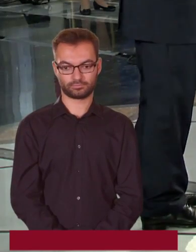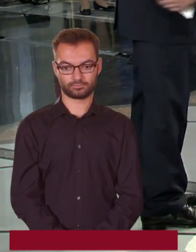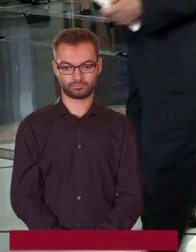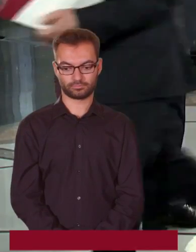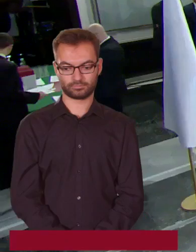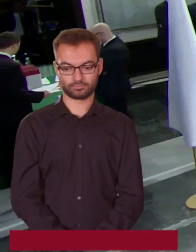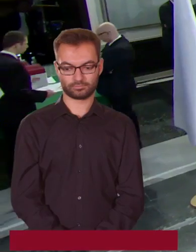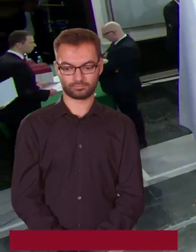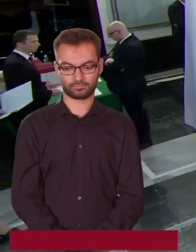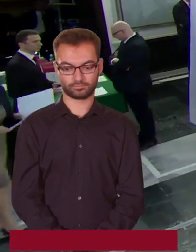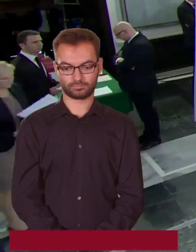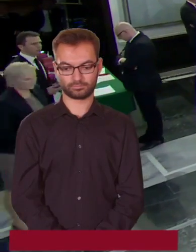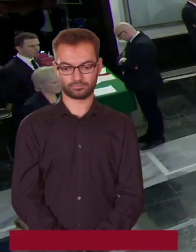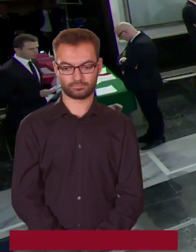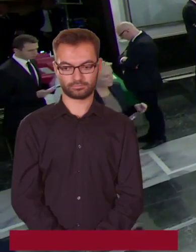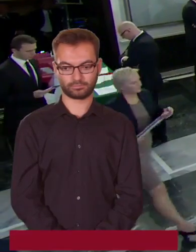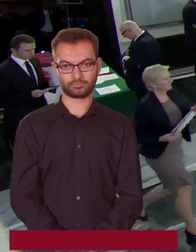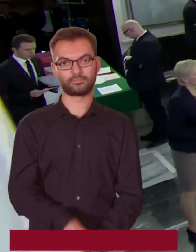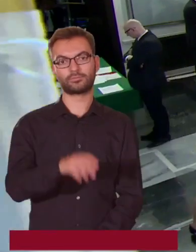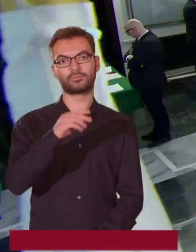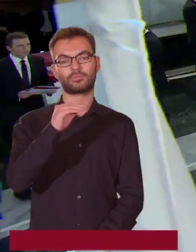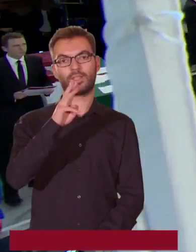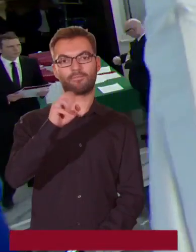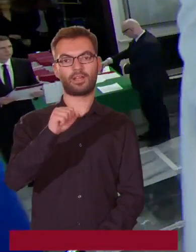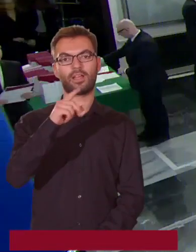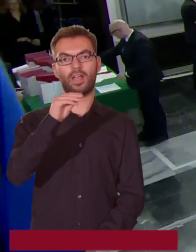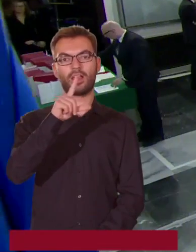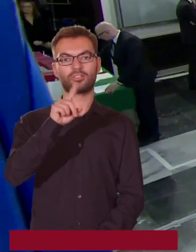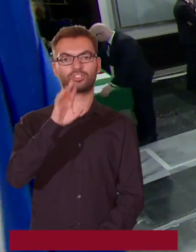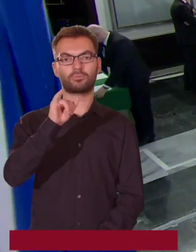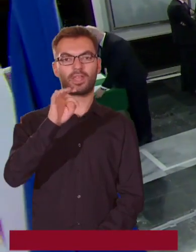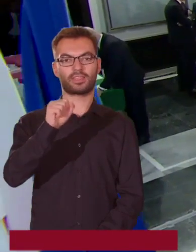Poproszę panią Ewę Elżbietę Kozanecką.